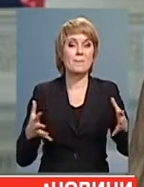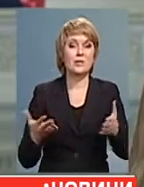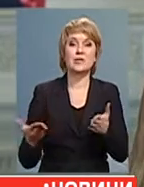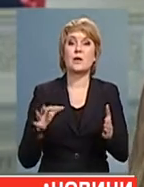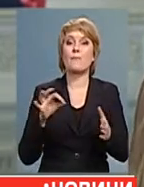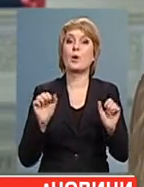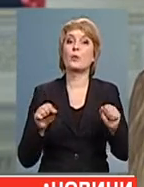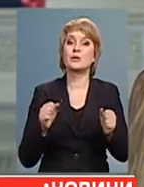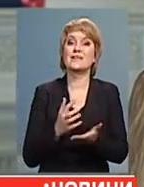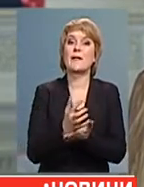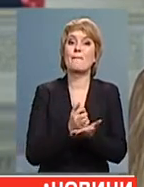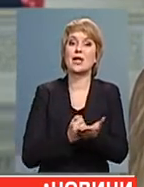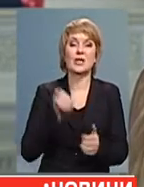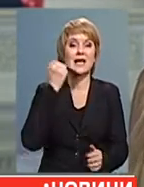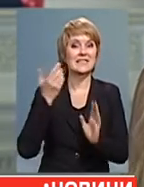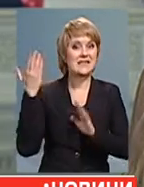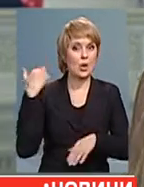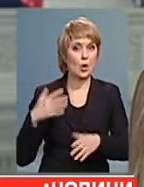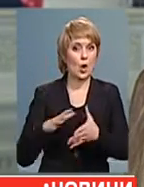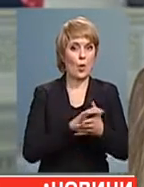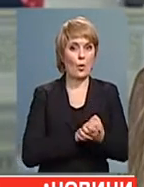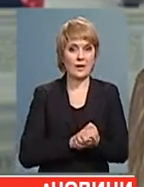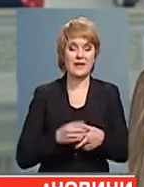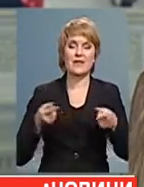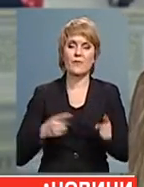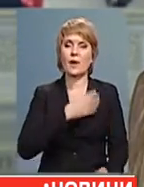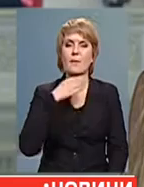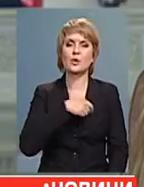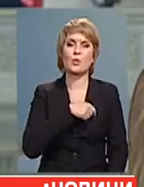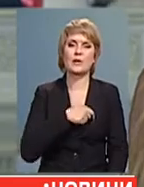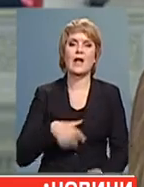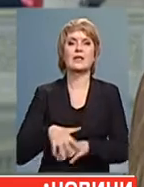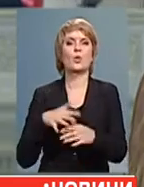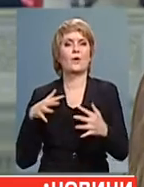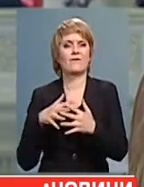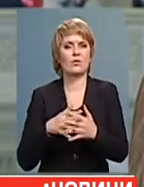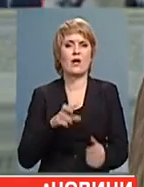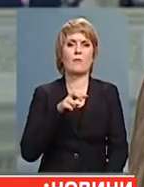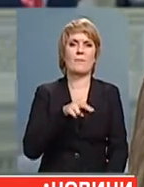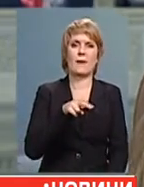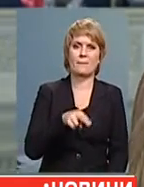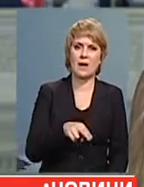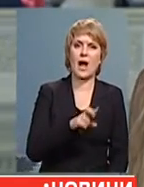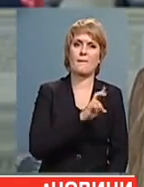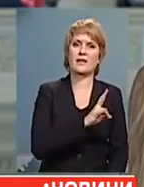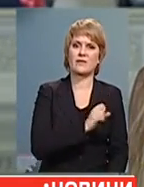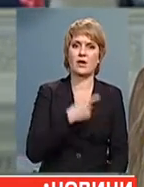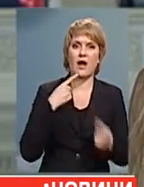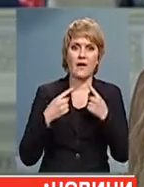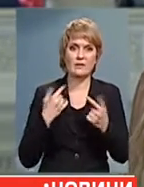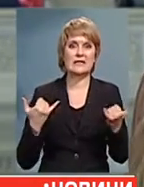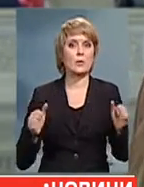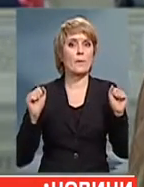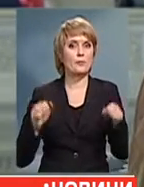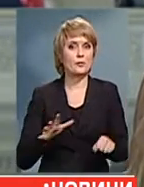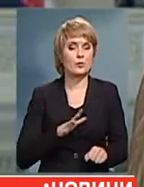збереження старої коаліції. І насправді багато депутатів із Народного фронту, із блоку Петра Порошенка, із Батьківщини кажуть, що сьогодні, можливо,